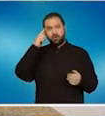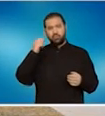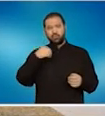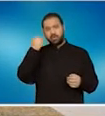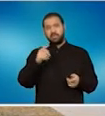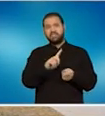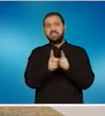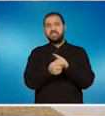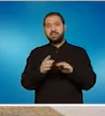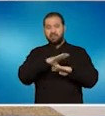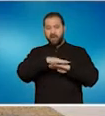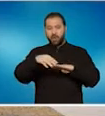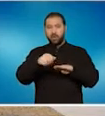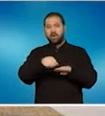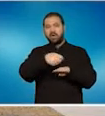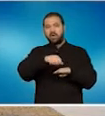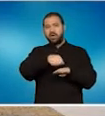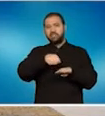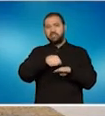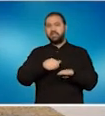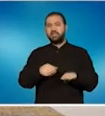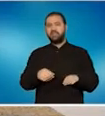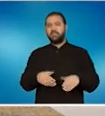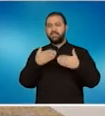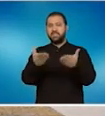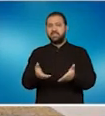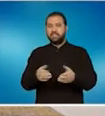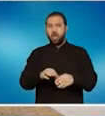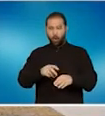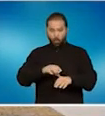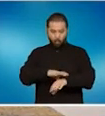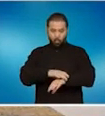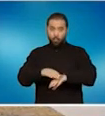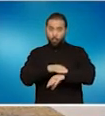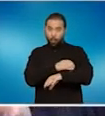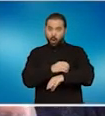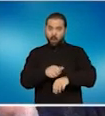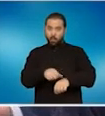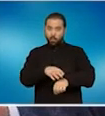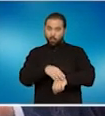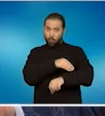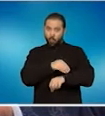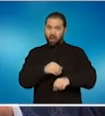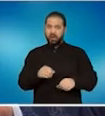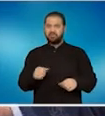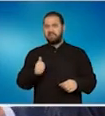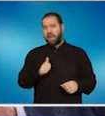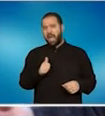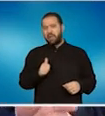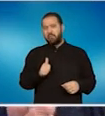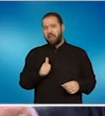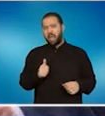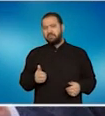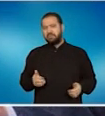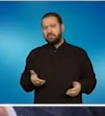Când se schimbau încălțările și astea, se dădeau de regulă bocanci sau ghete casate de la armată și